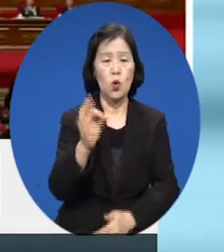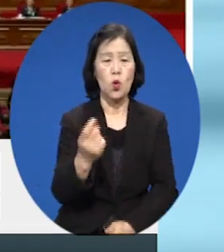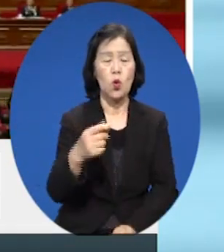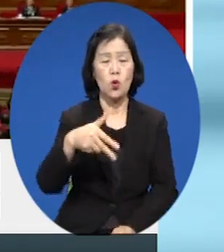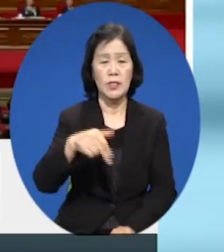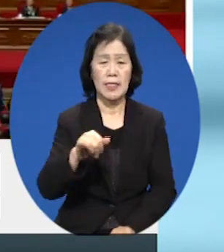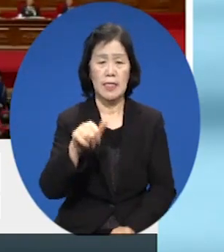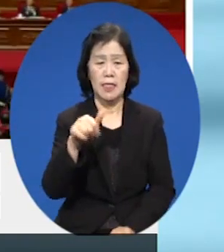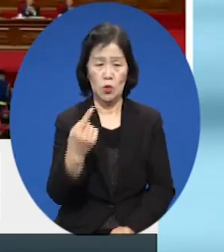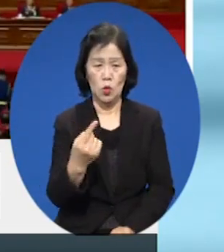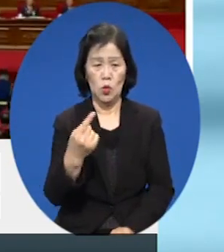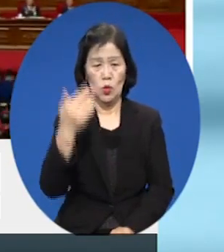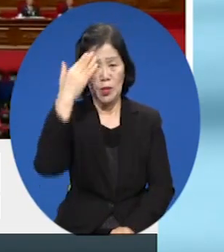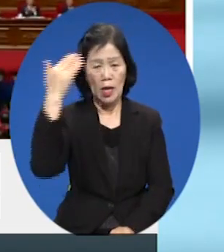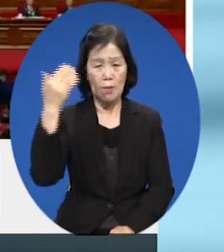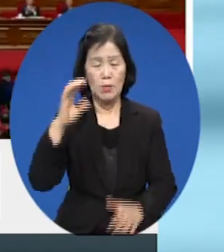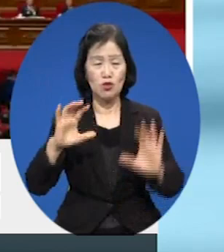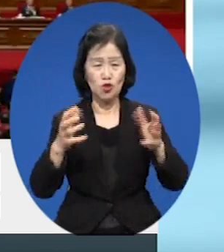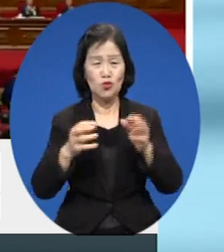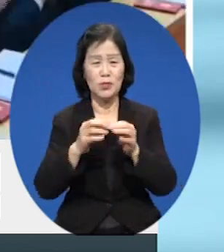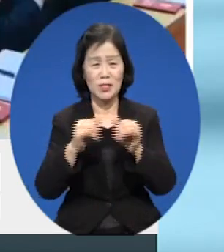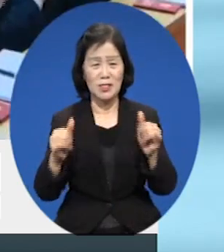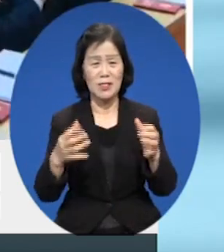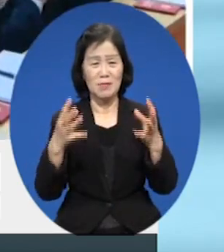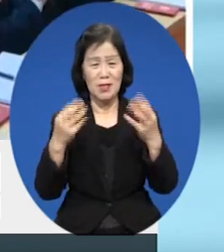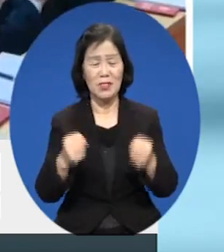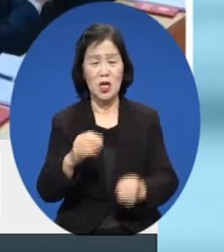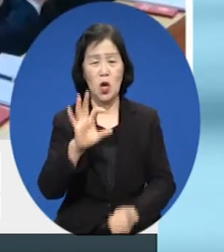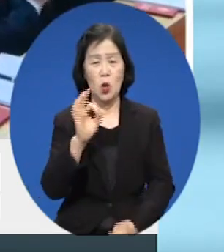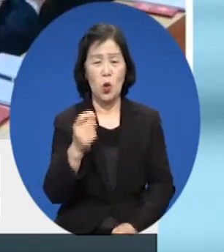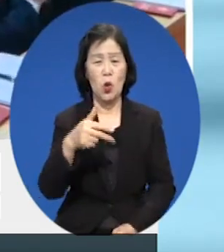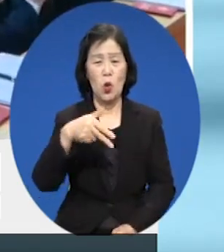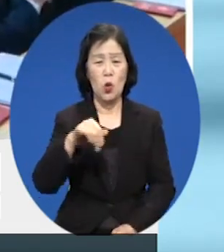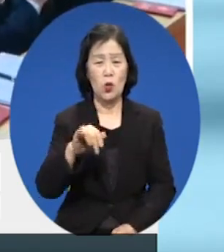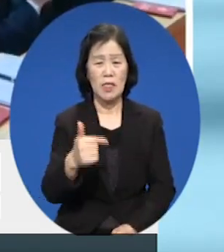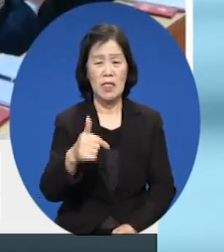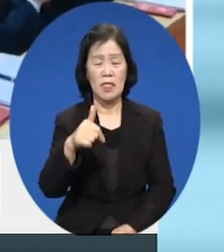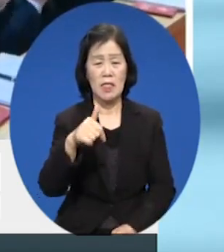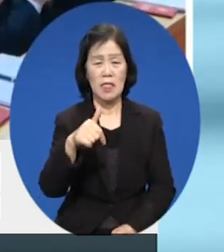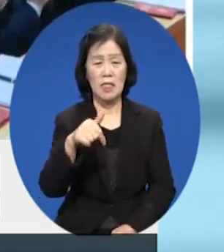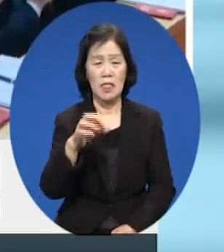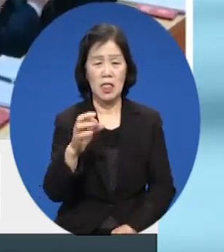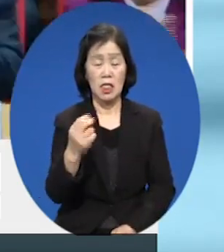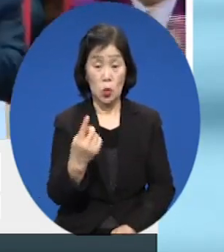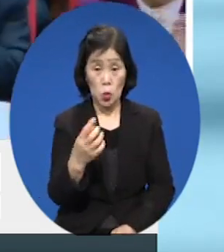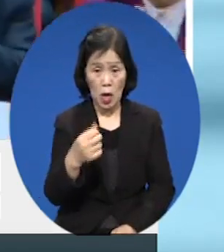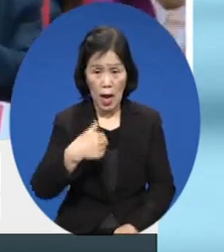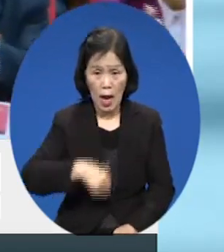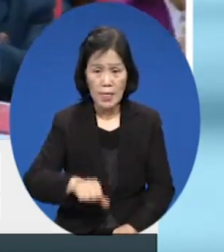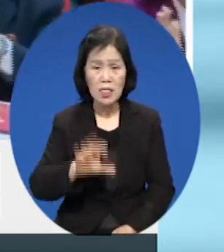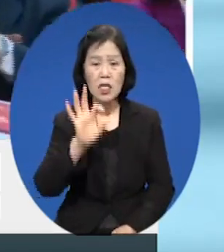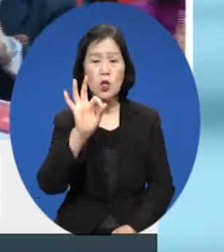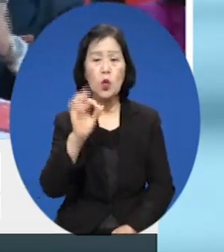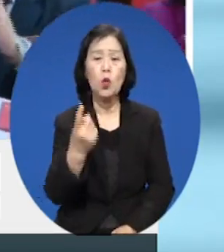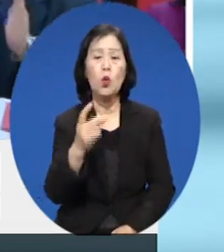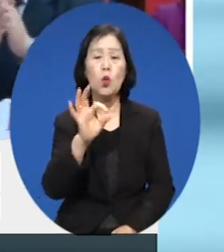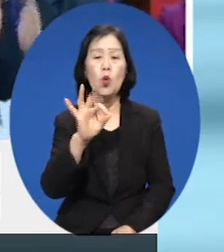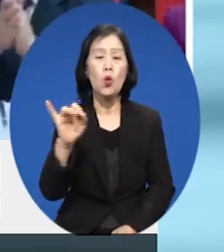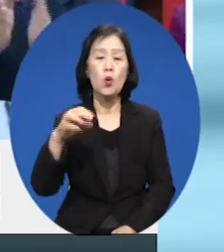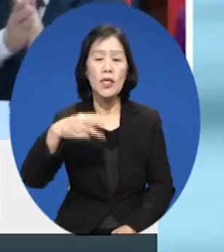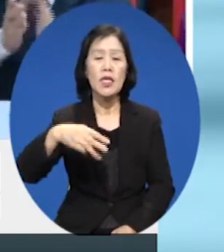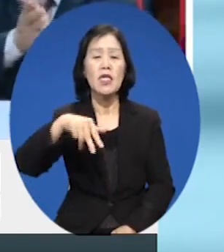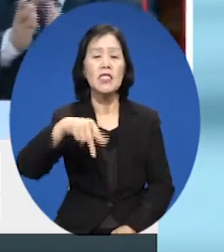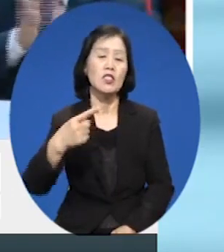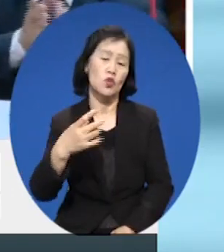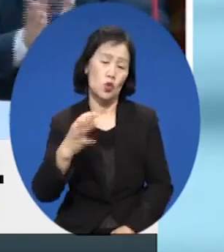무력 쌍 우린 양민들을 드라마에서 많이 번호 지는 부력 쌍의 아들인 5 1종 이번에 정치국 에 진입을 했습니다